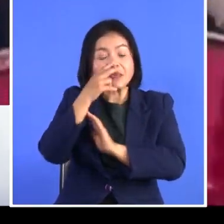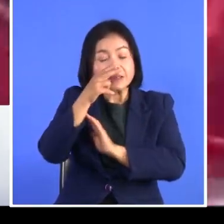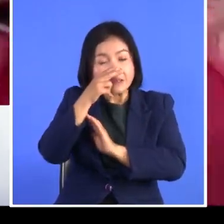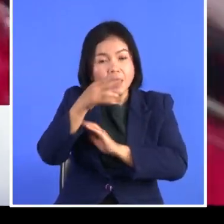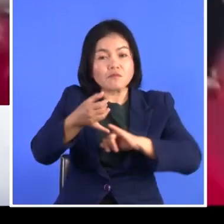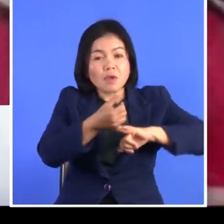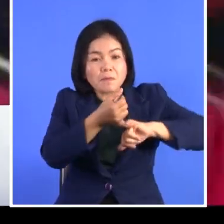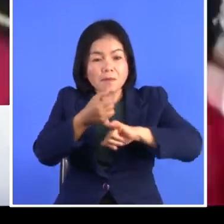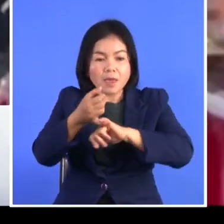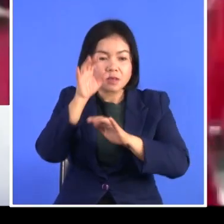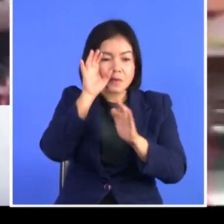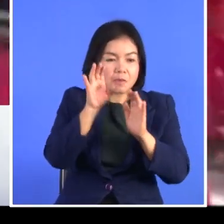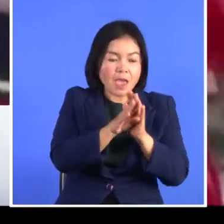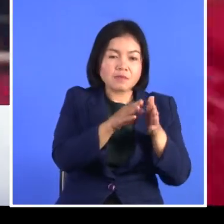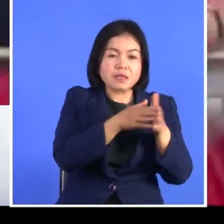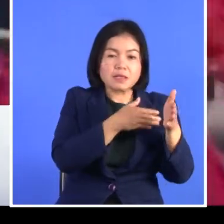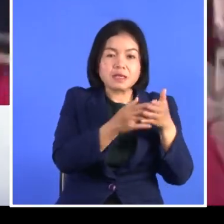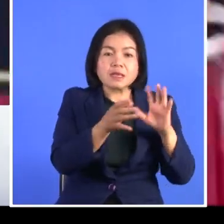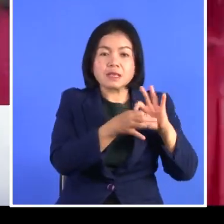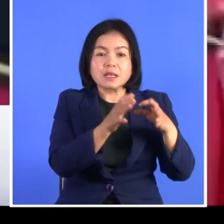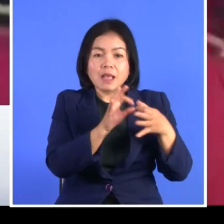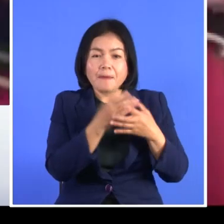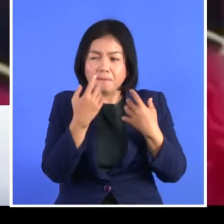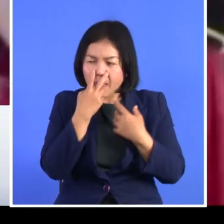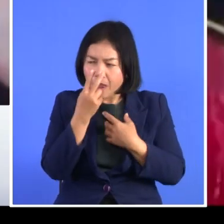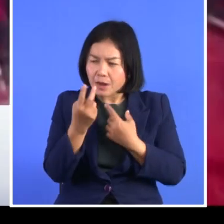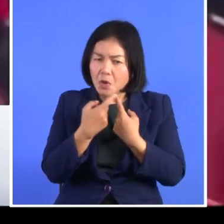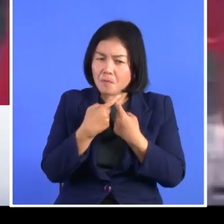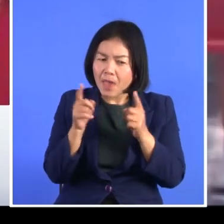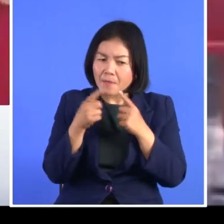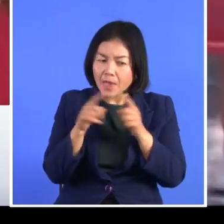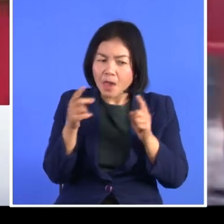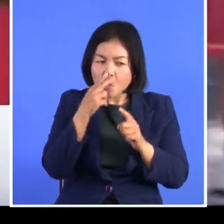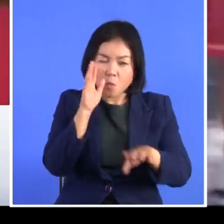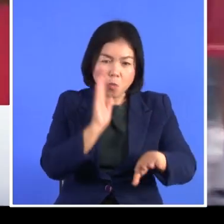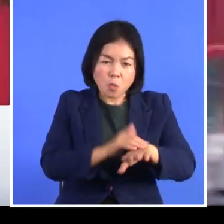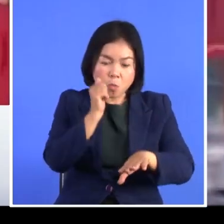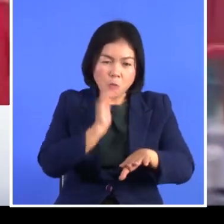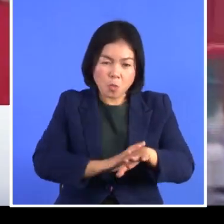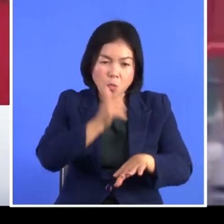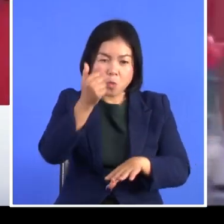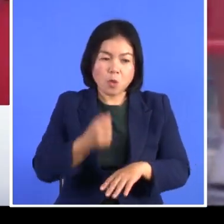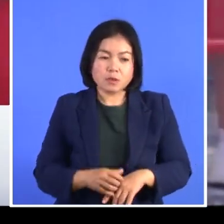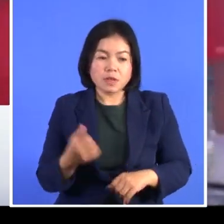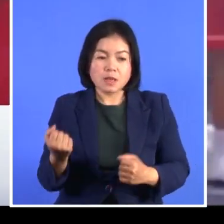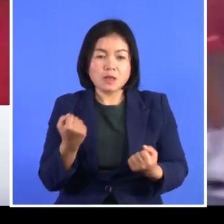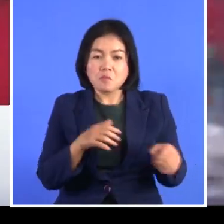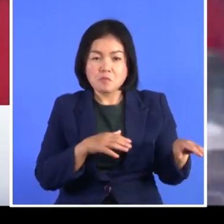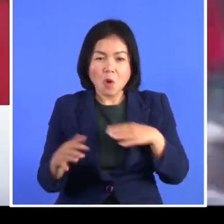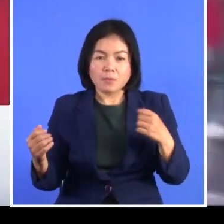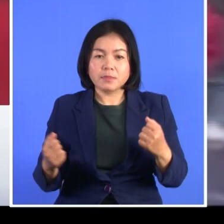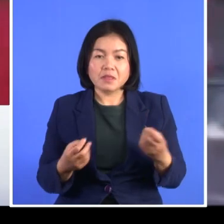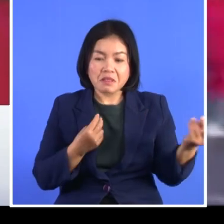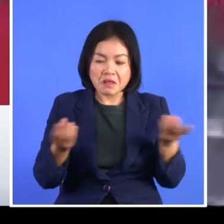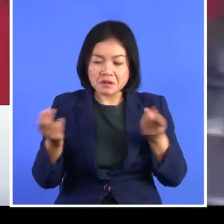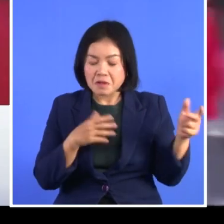พงานกีฬาสีพาเหรดแบบ คือว่าแปลกก็คือแปลกจริงอู้น้องๆอู้เก่งๆๆแรงๆใส่เต็มคาราเบล ผมว่าคน